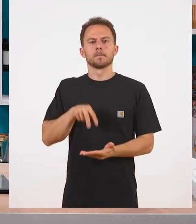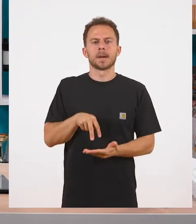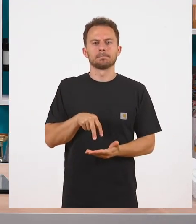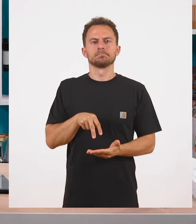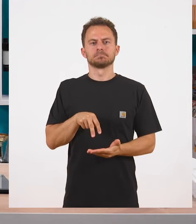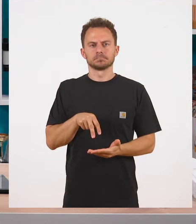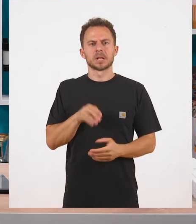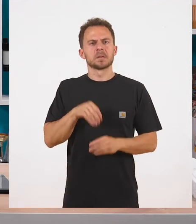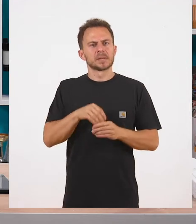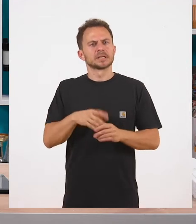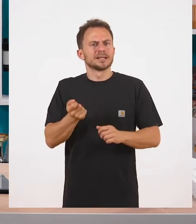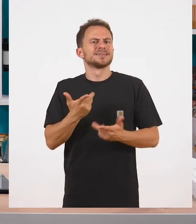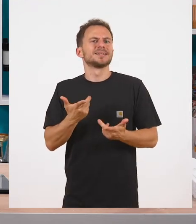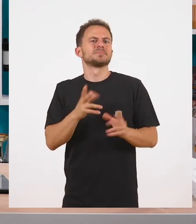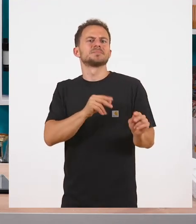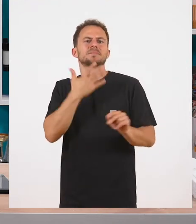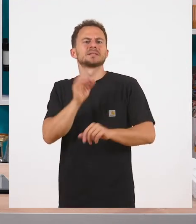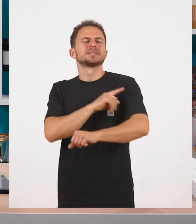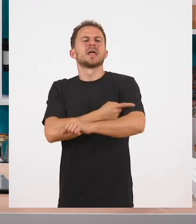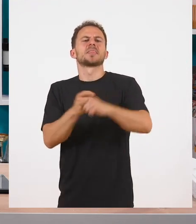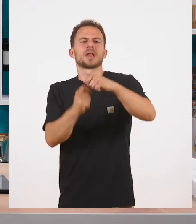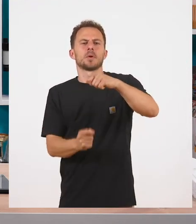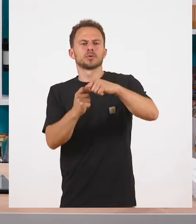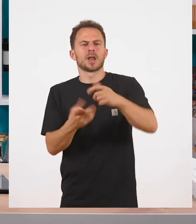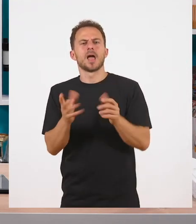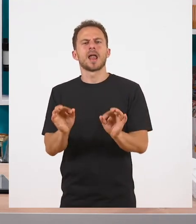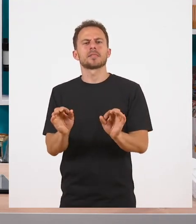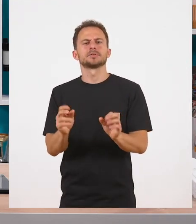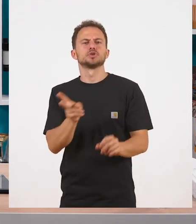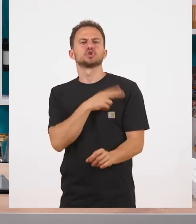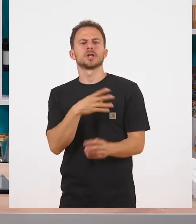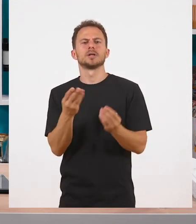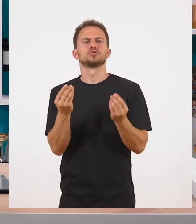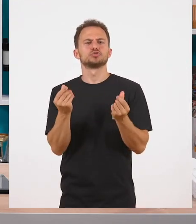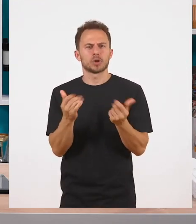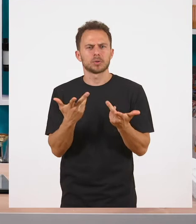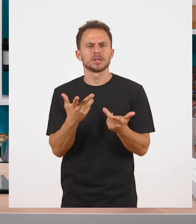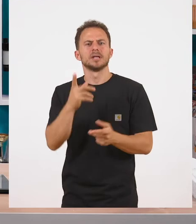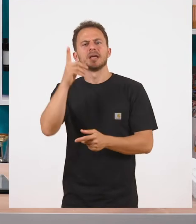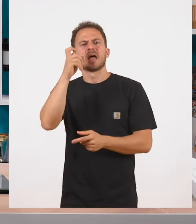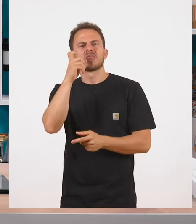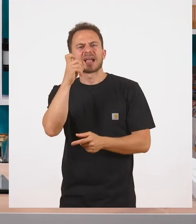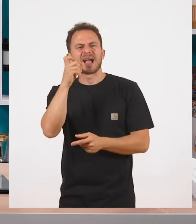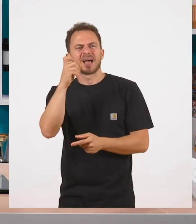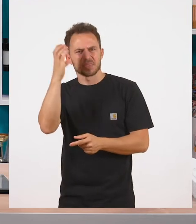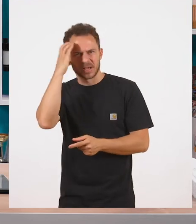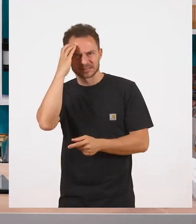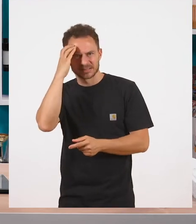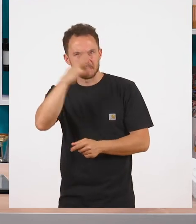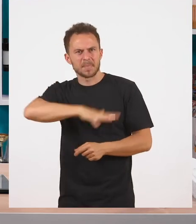είναι δυναμόμετρα, τα οποία όμως έχουν ρυθμιστεί έτσι ώστε να διώχνουν αυτό που είπαμε το G, το 10,